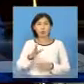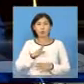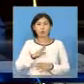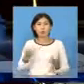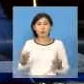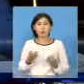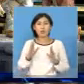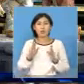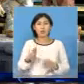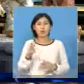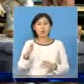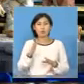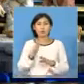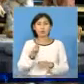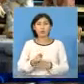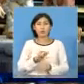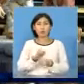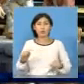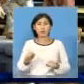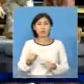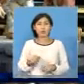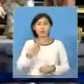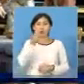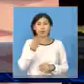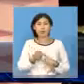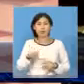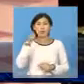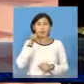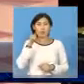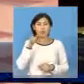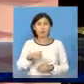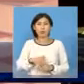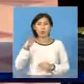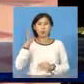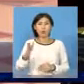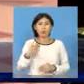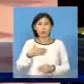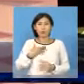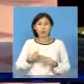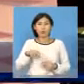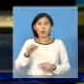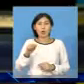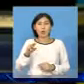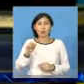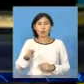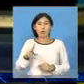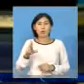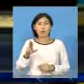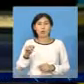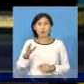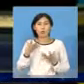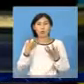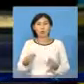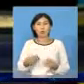керек. Тек қана Абаймен шектеліп қалмайды. Себебі ертең болашақта бізде Ахмет Яссауидің күні,